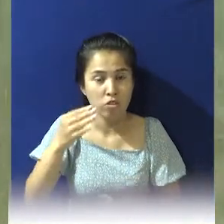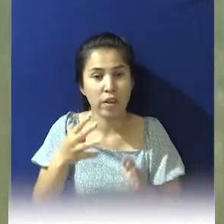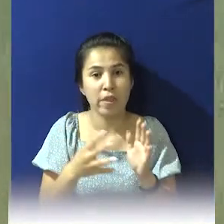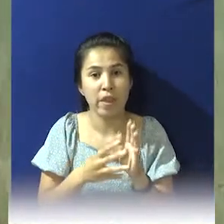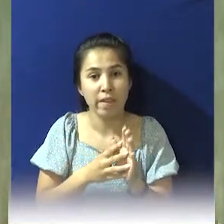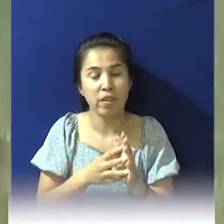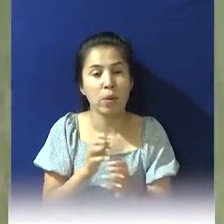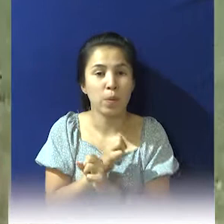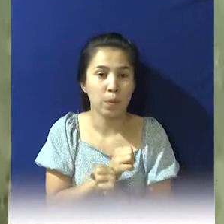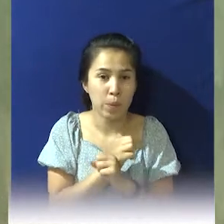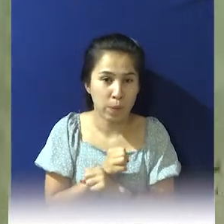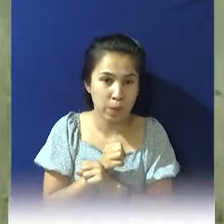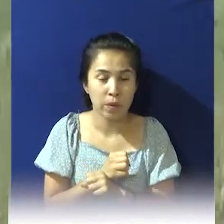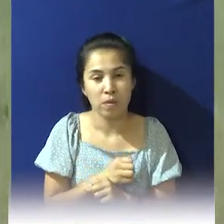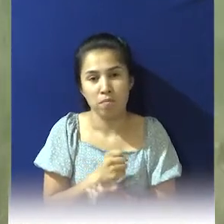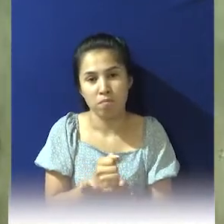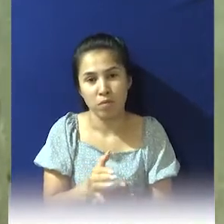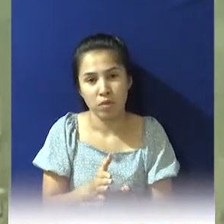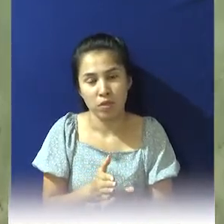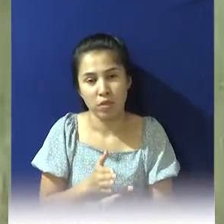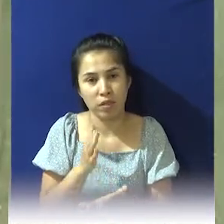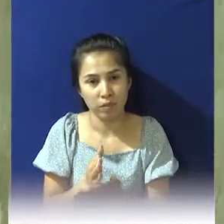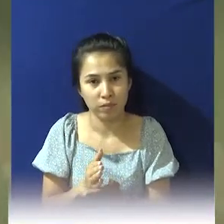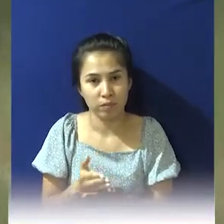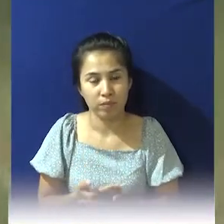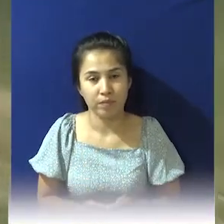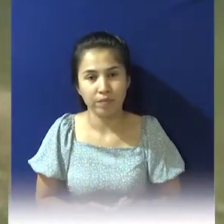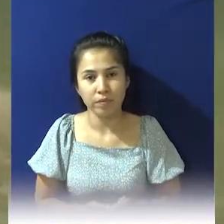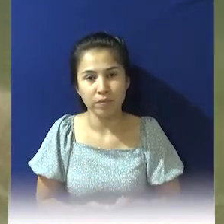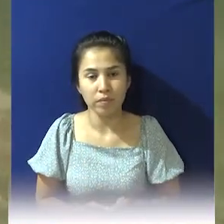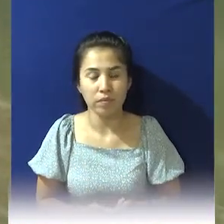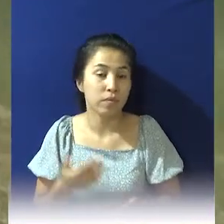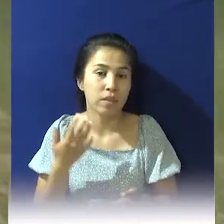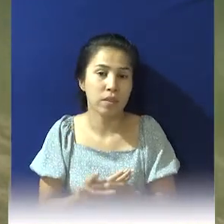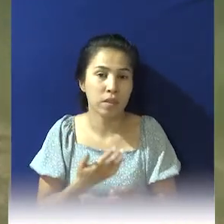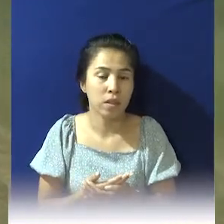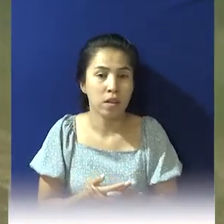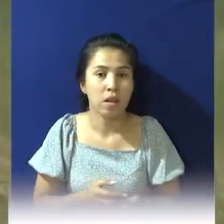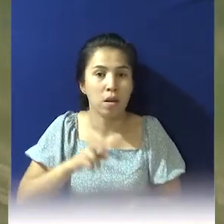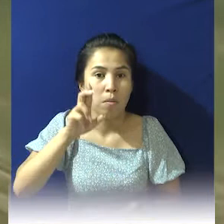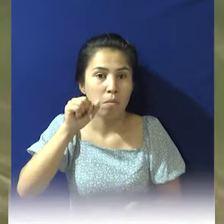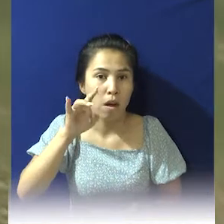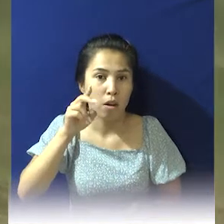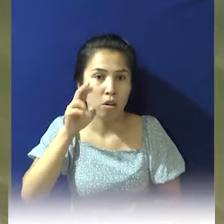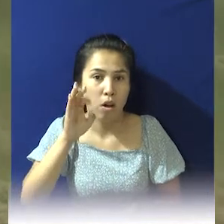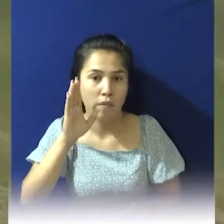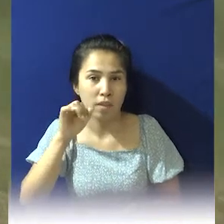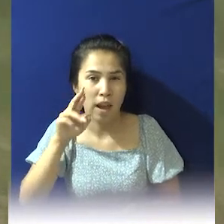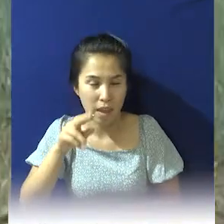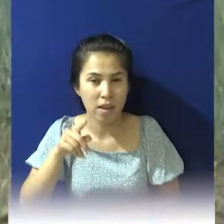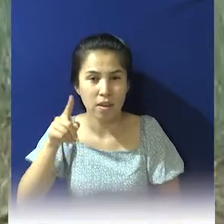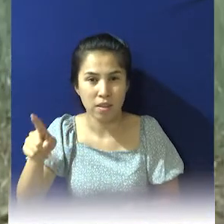не было ни одного дождя. Зерно начало спеть, и влага сейчас очень нужна. Из-за засухи нынче сильно страдают поля в